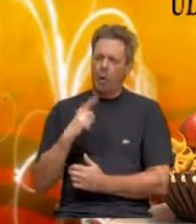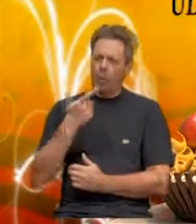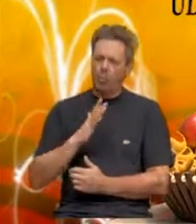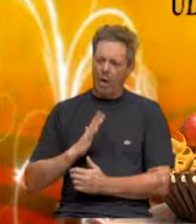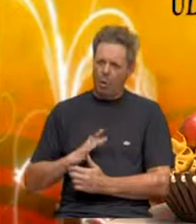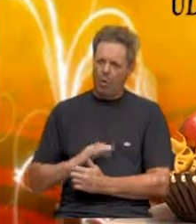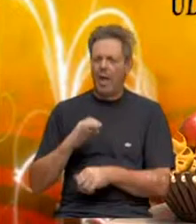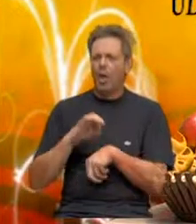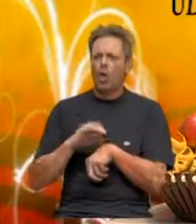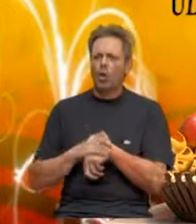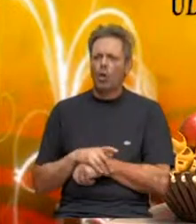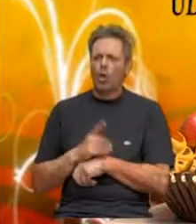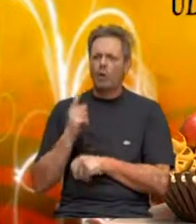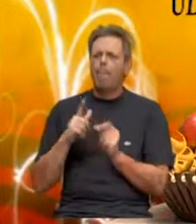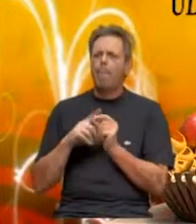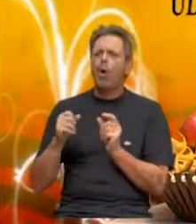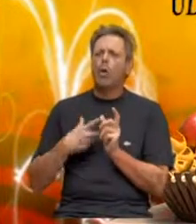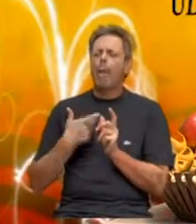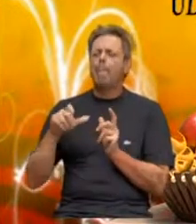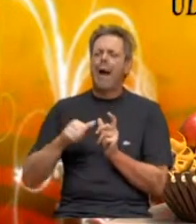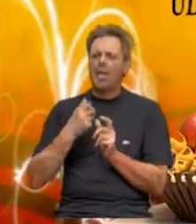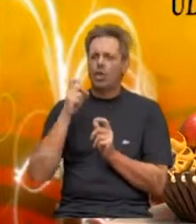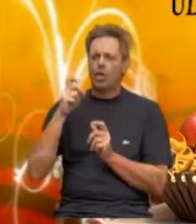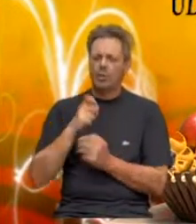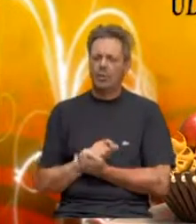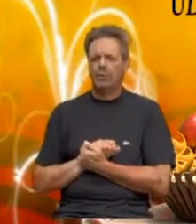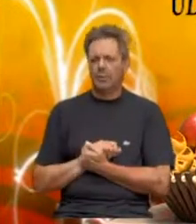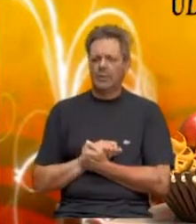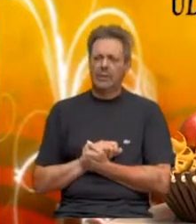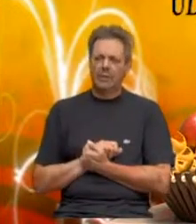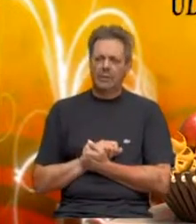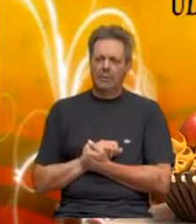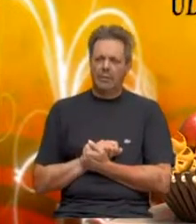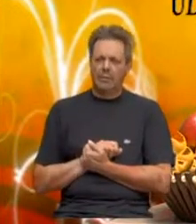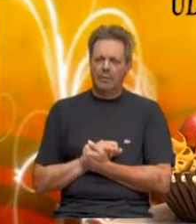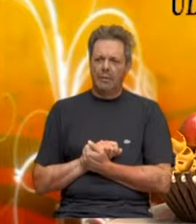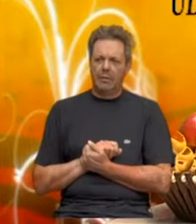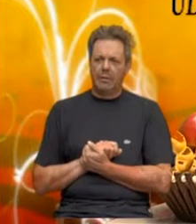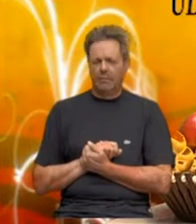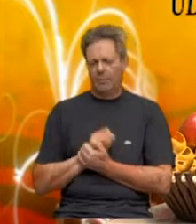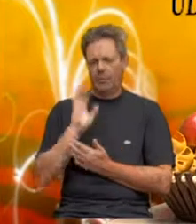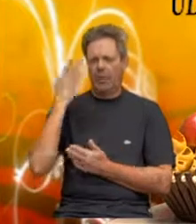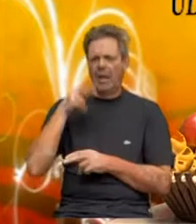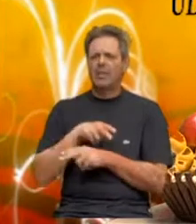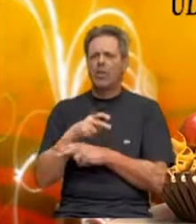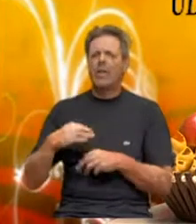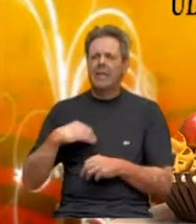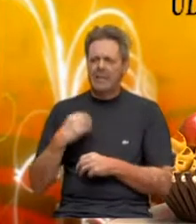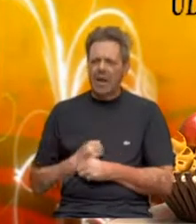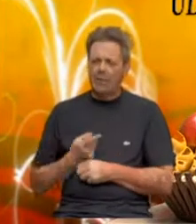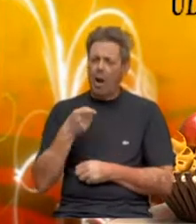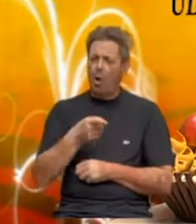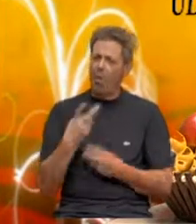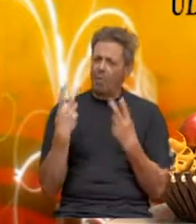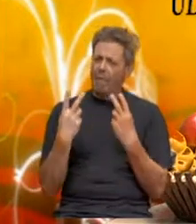gošća je doktorica Ivana Portolan-Pajić. Zapravo, vi ste u Gradskom uredu za zdravstvo, ali ono što